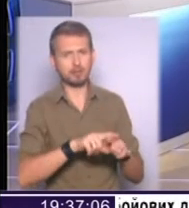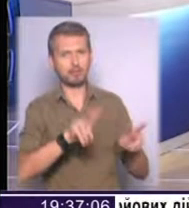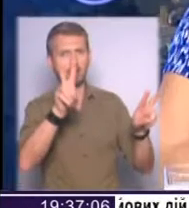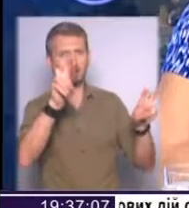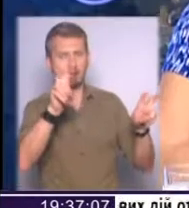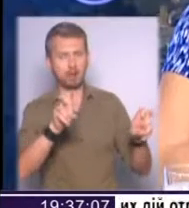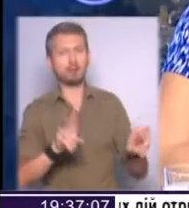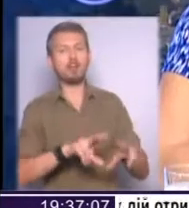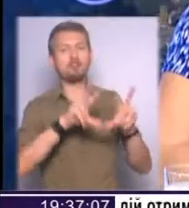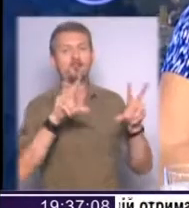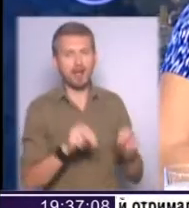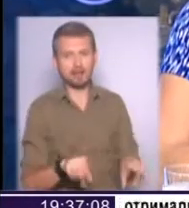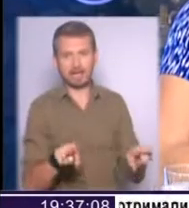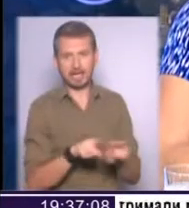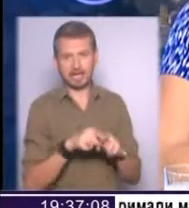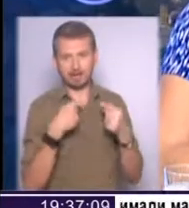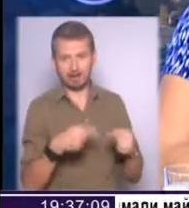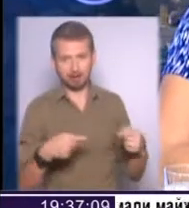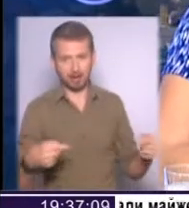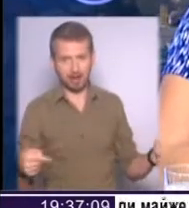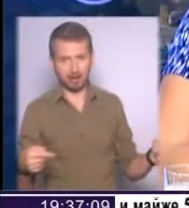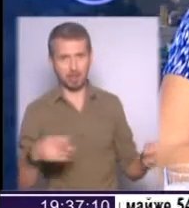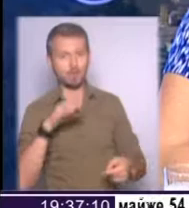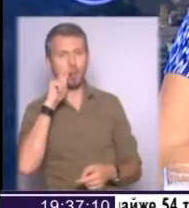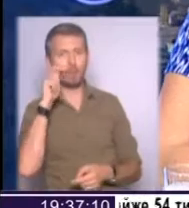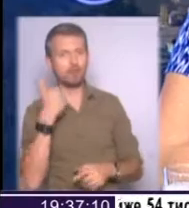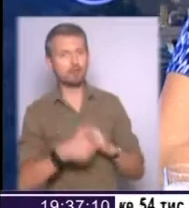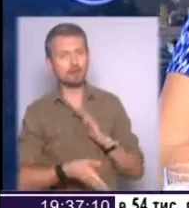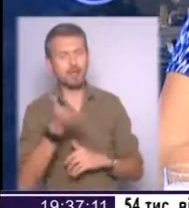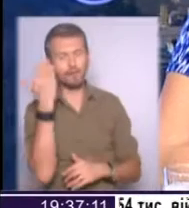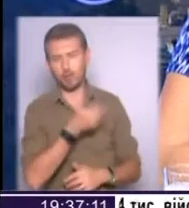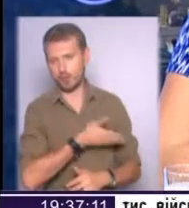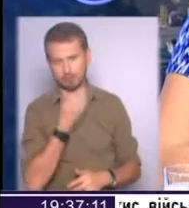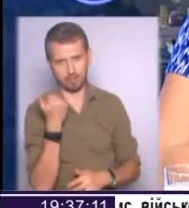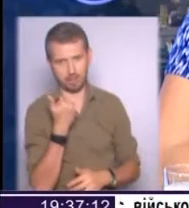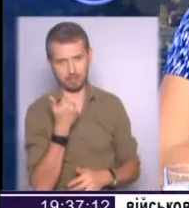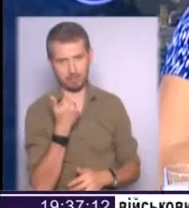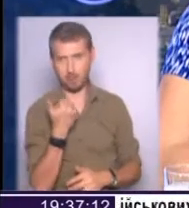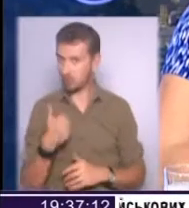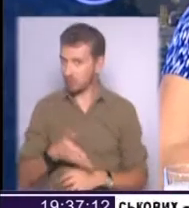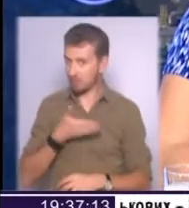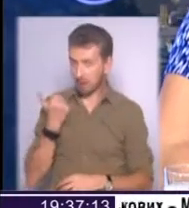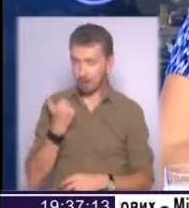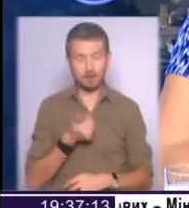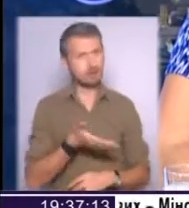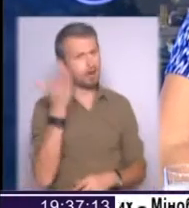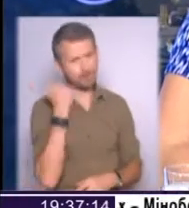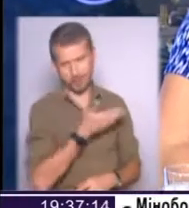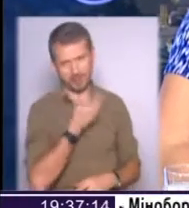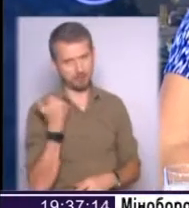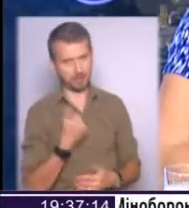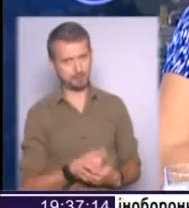щастя, таких речей в Україні вже немає давно, правду кажучи. Вже немає. Вже немає давно. Тобто,